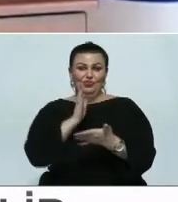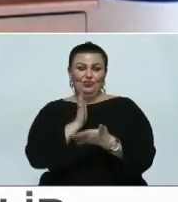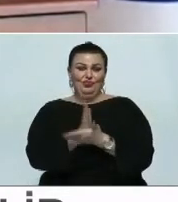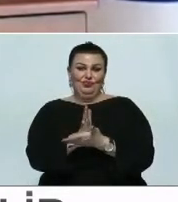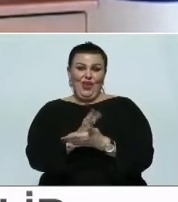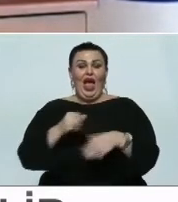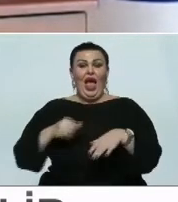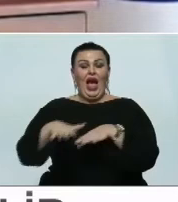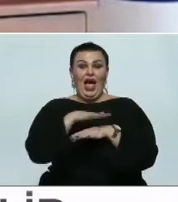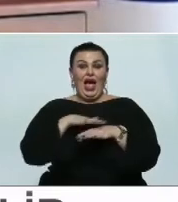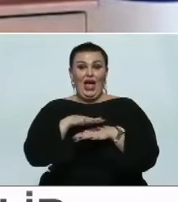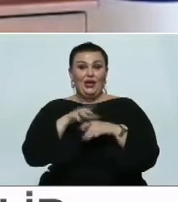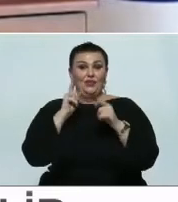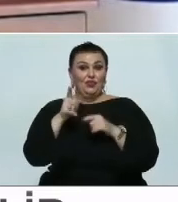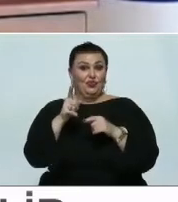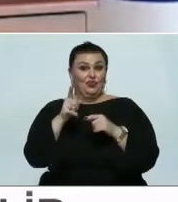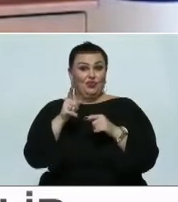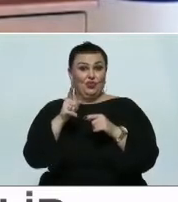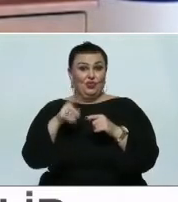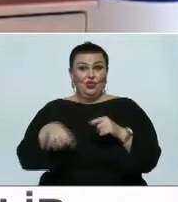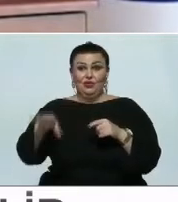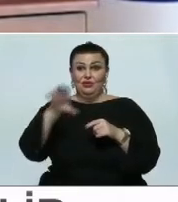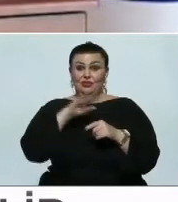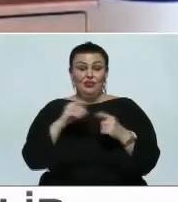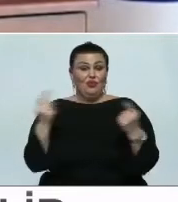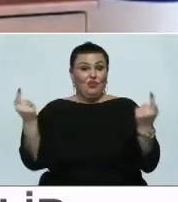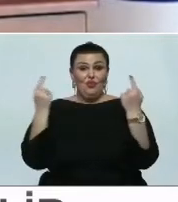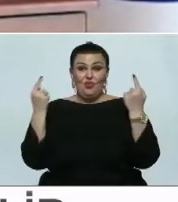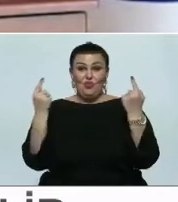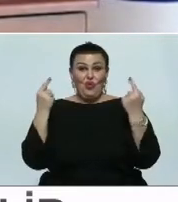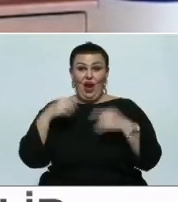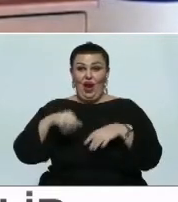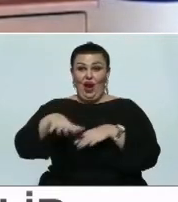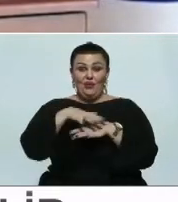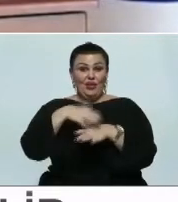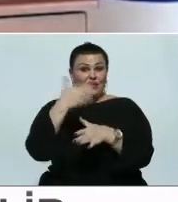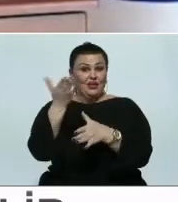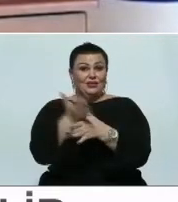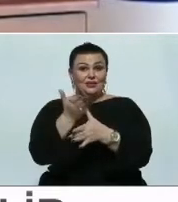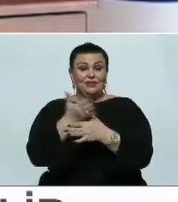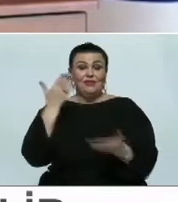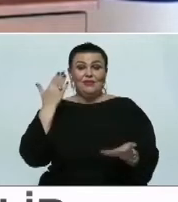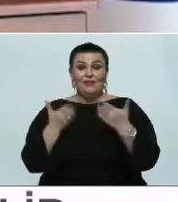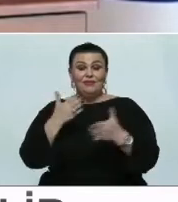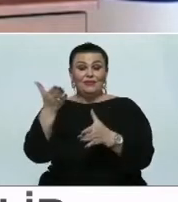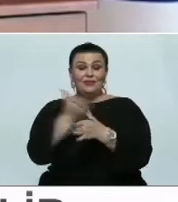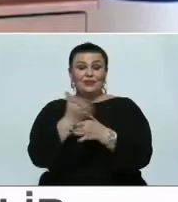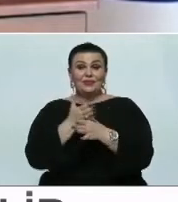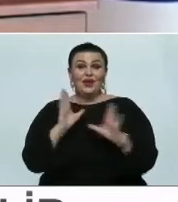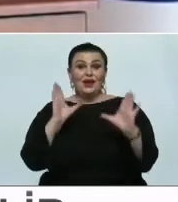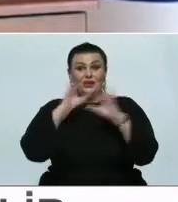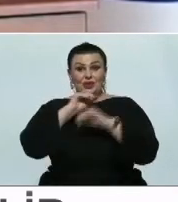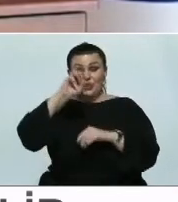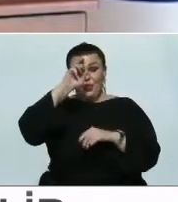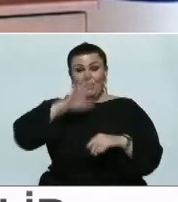Ermenistan için çok büyük bir caydırıcılık demek. Ermenistan'a yardım edecek ya da yardım edebilecek